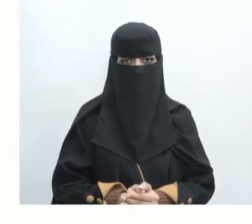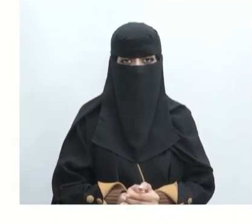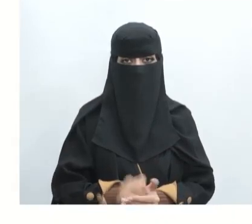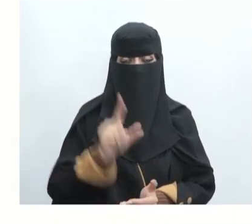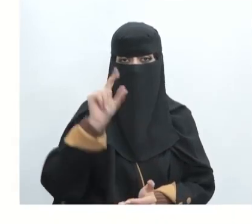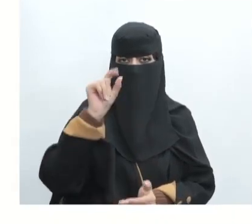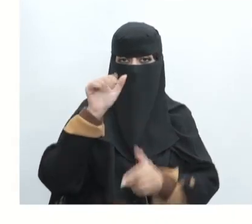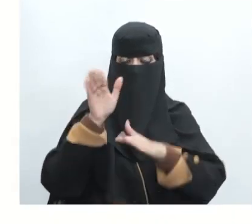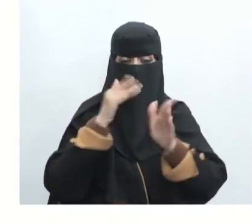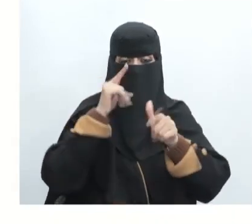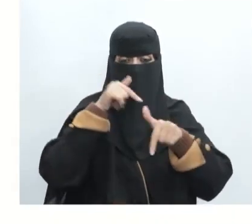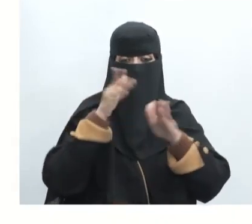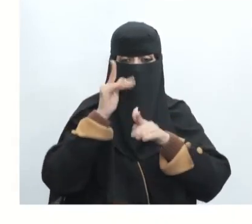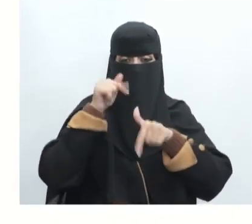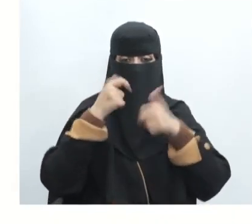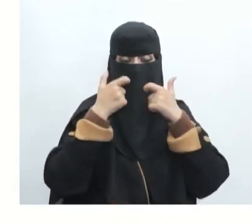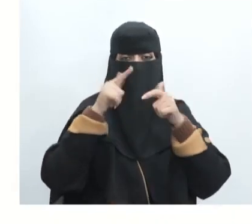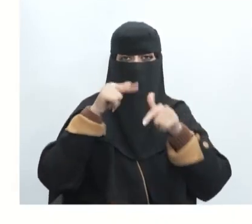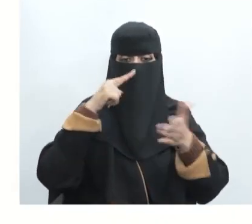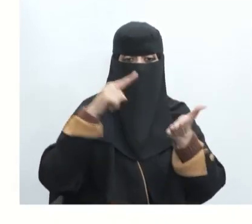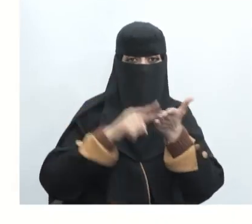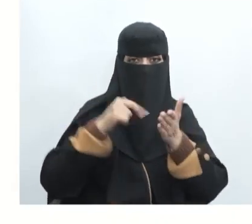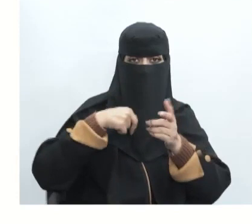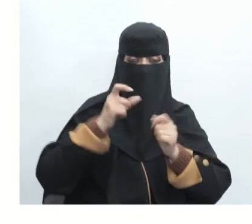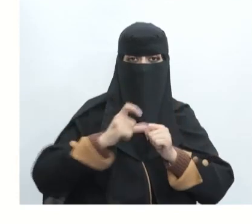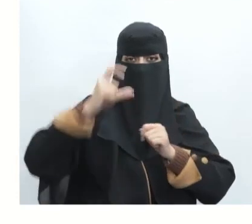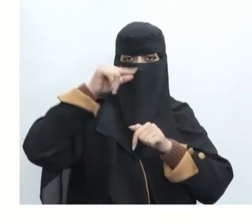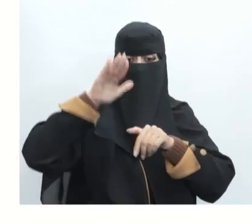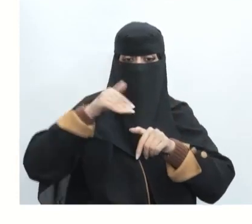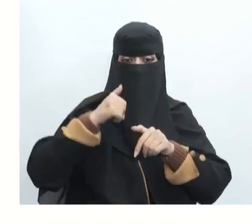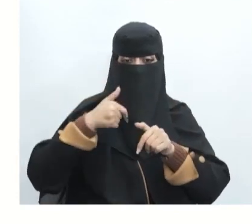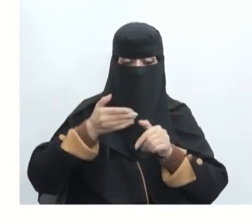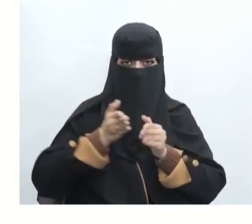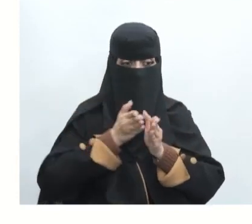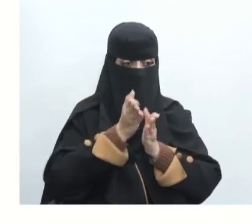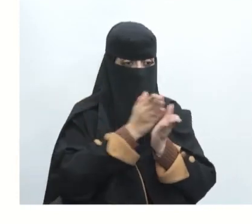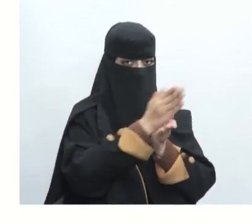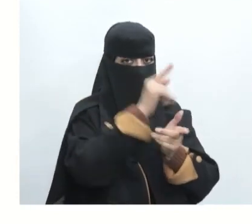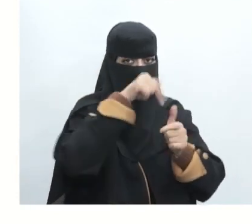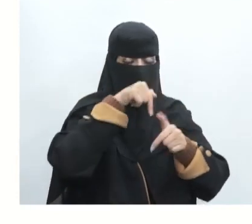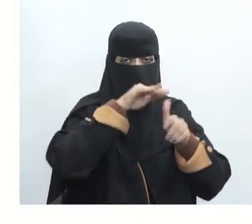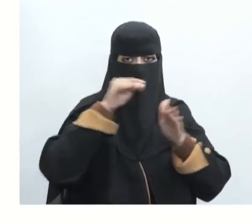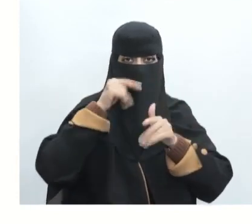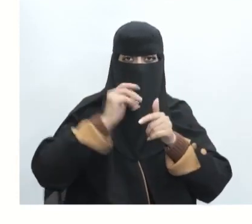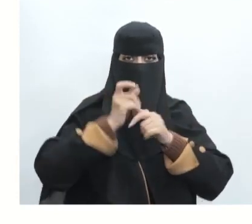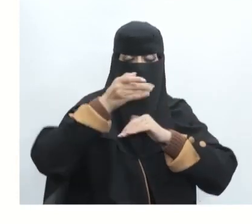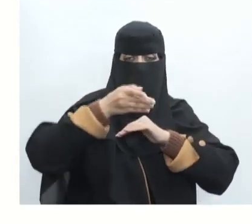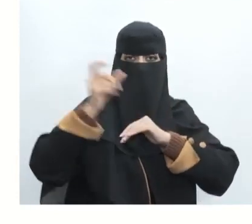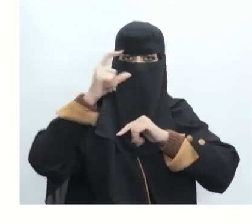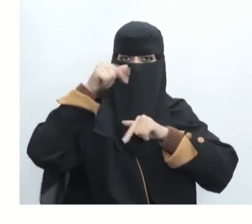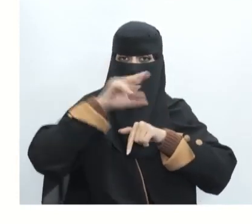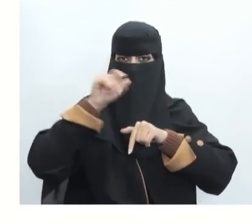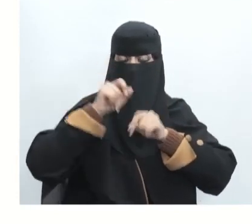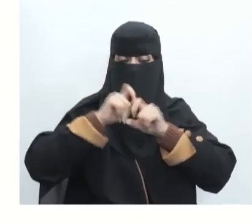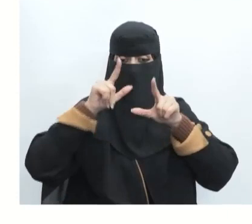احسنتم ابنائي كما تلاحظون ان الاسلام اوطر او طرق دخول الاسلام برا وبحرا كما